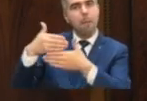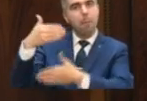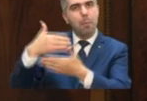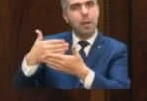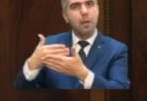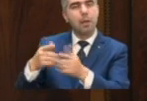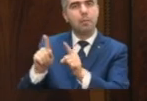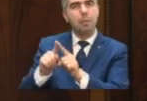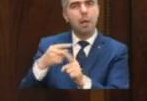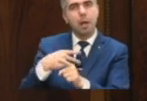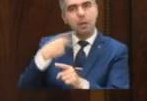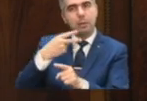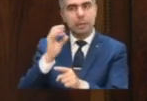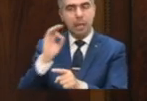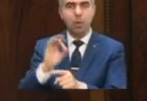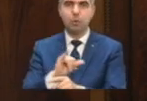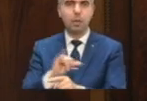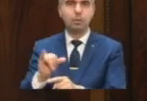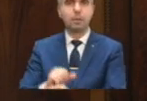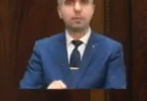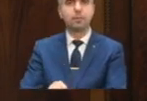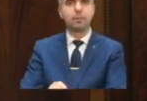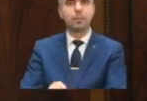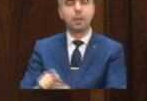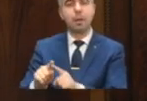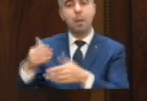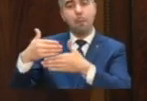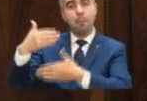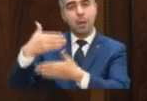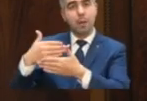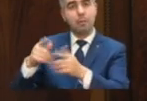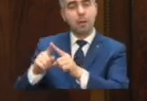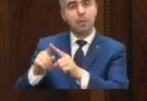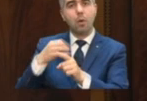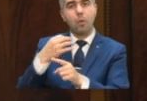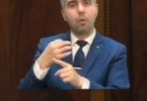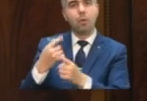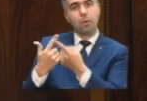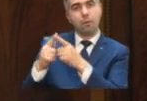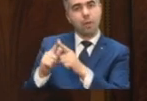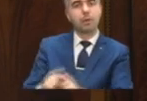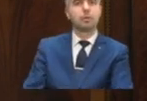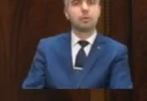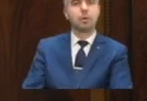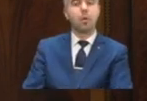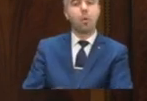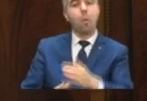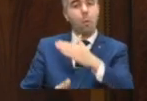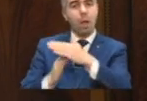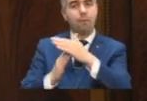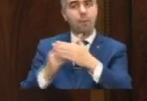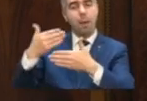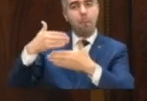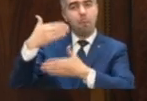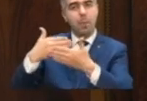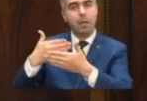هما ماشي هادشي اللي كتهضروا عليهم، وكاين بناء في العالم القروي اللي هو اجتماعي. حنا ما كنقولوش حنايا خصنا نوقفوا البناء في العالم القروي اللي